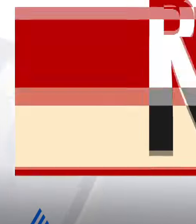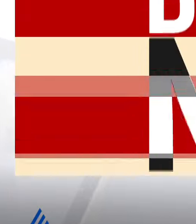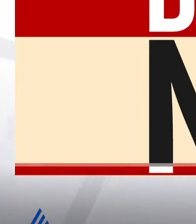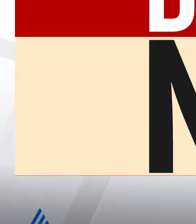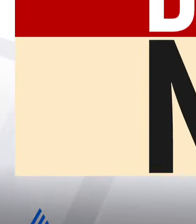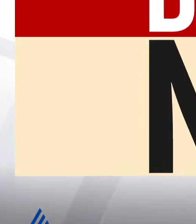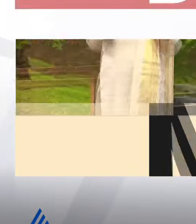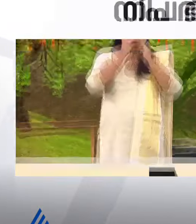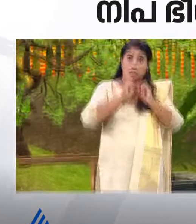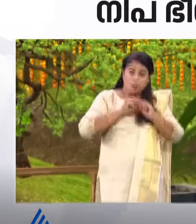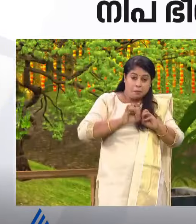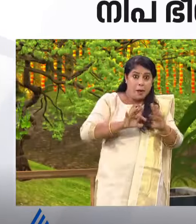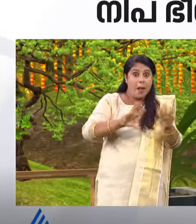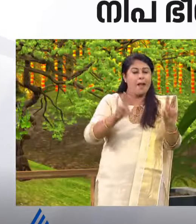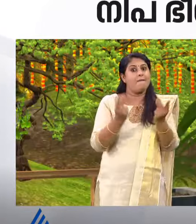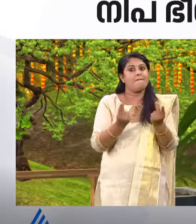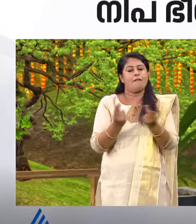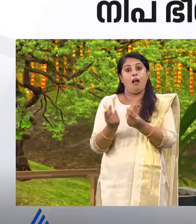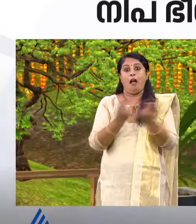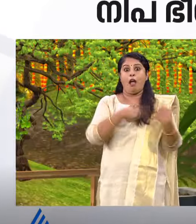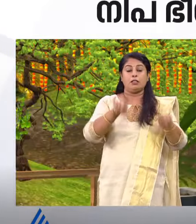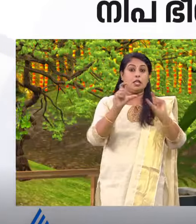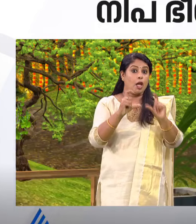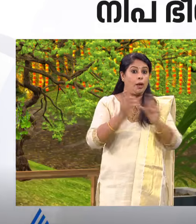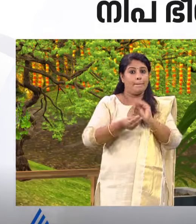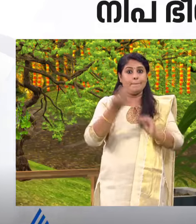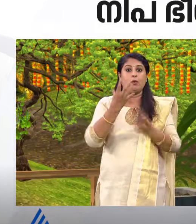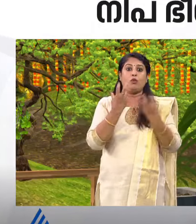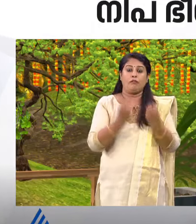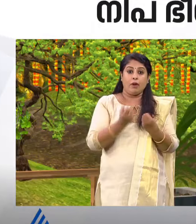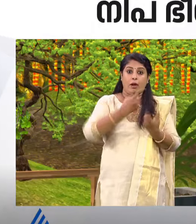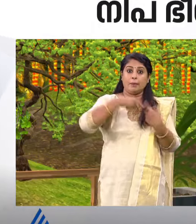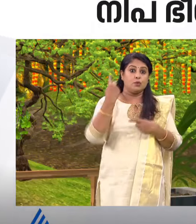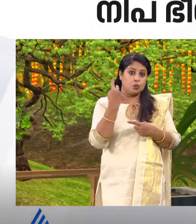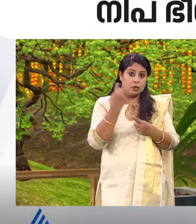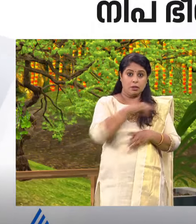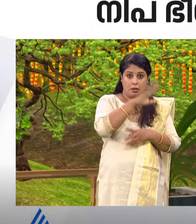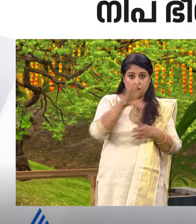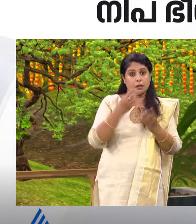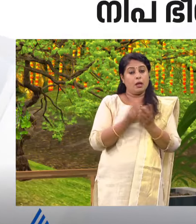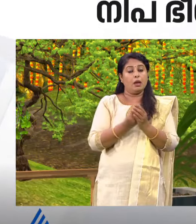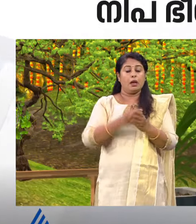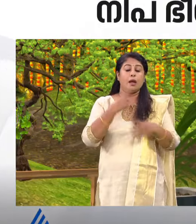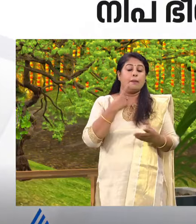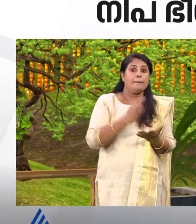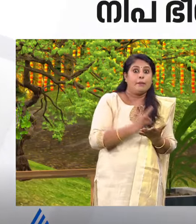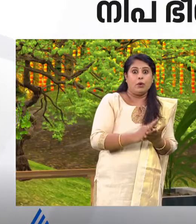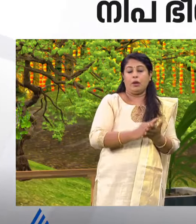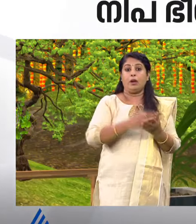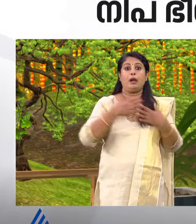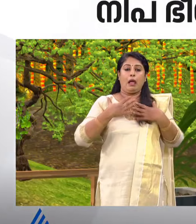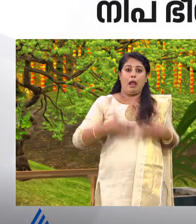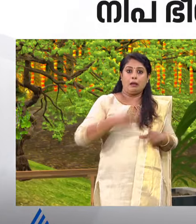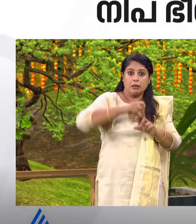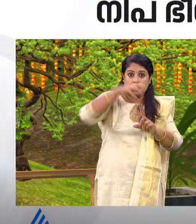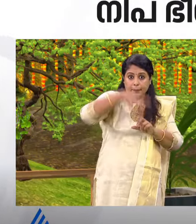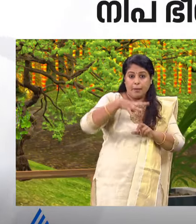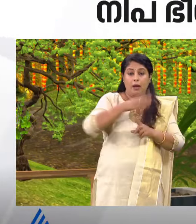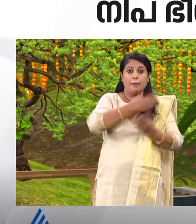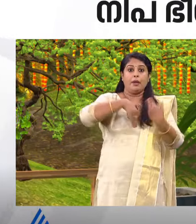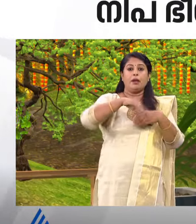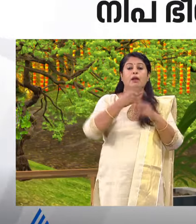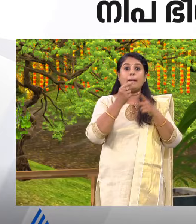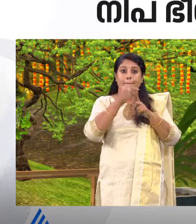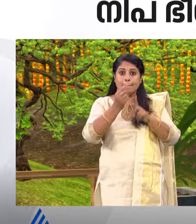ഒരു അസുഖമാണ്, ജാഗ്രത വേണ്ട ഒരു കാര്യമാണ്. അതുകൊണ്ട് തന്നെ ഇന്നലെ തന്നെ അടിയന്തരമായി ആരോഗ്യവകുപ്പും അതുപോലെ തന്നെ തദ്ദേശ ഭരണ